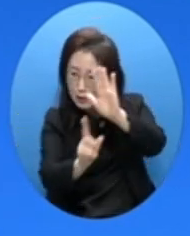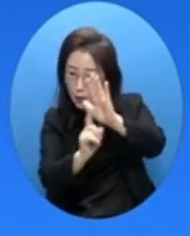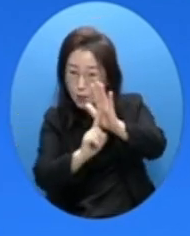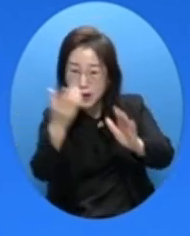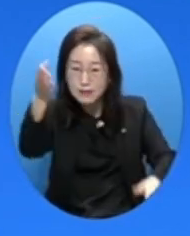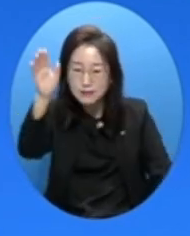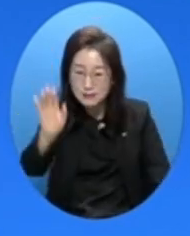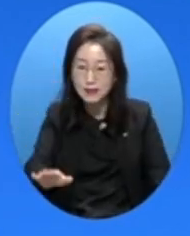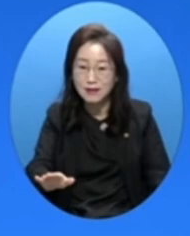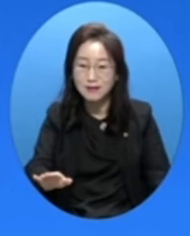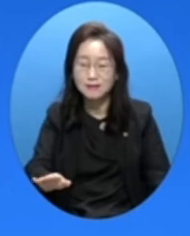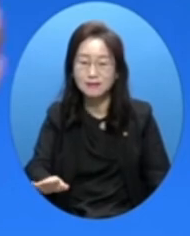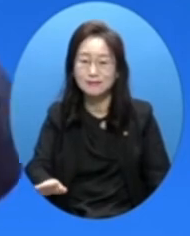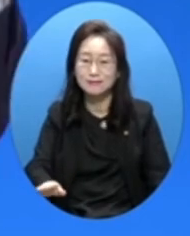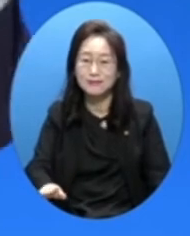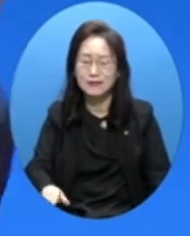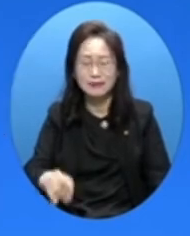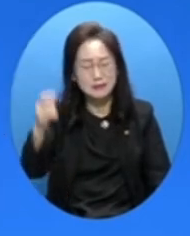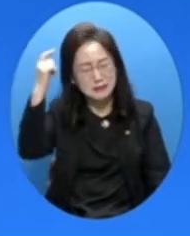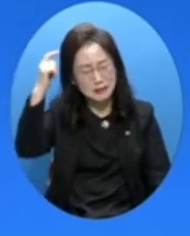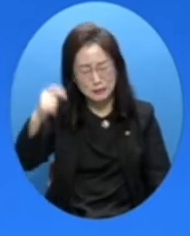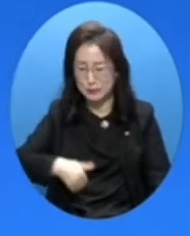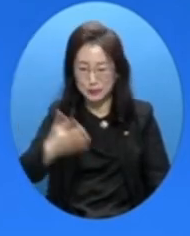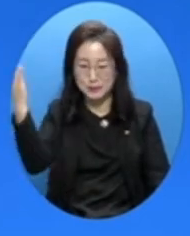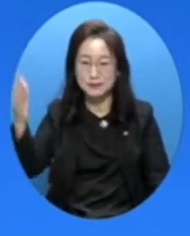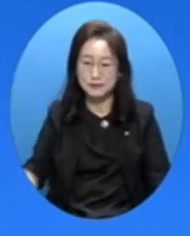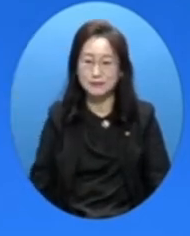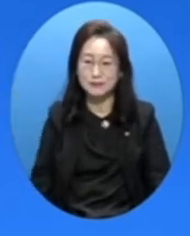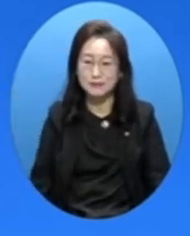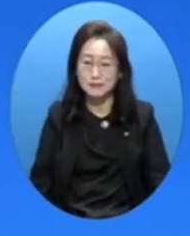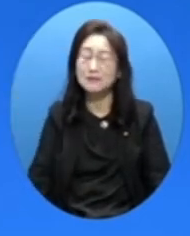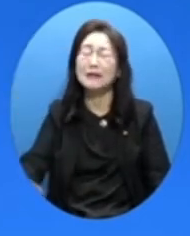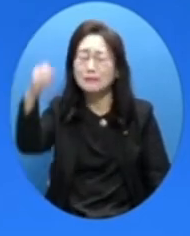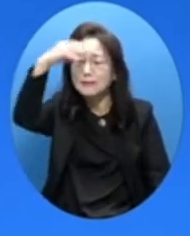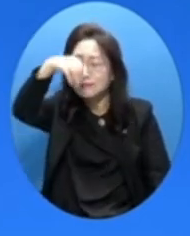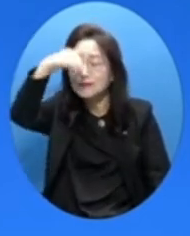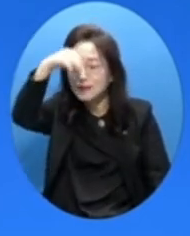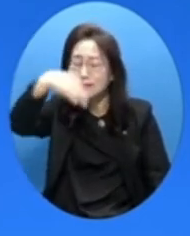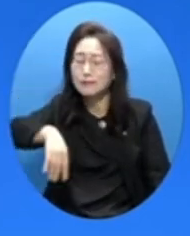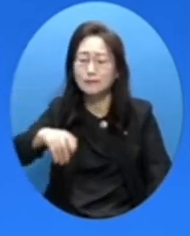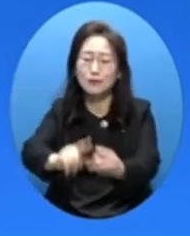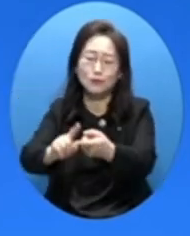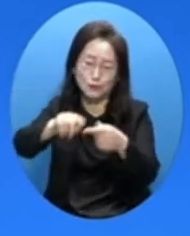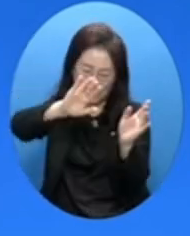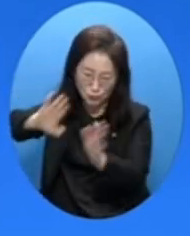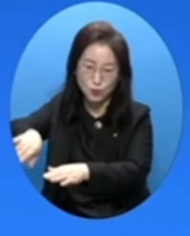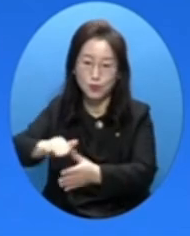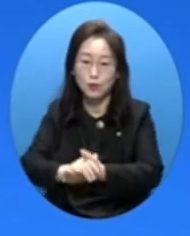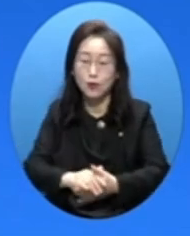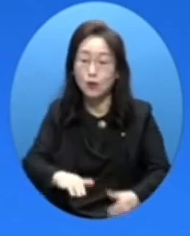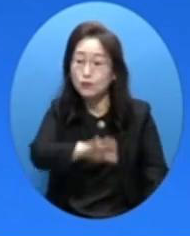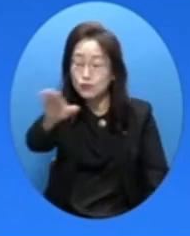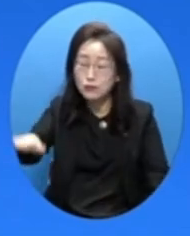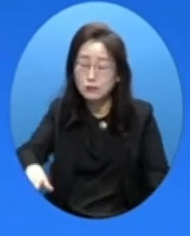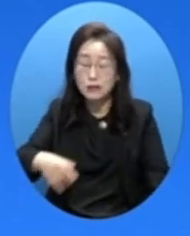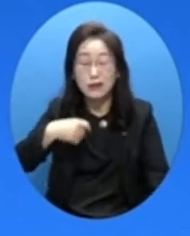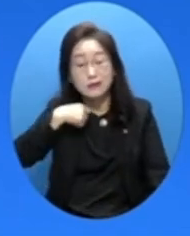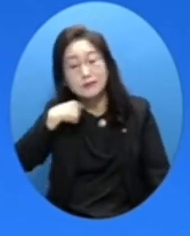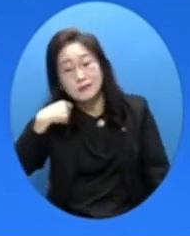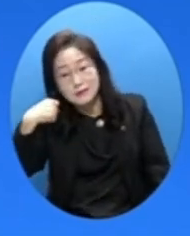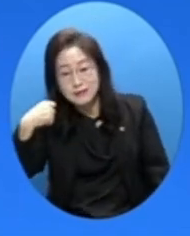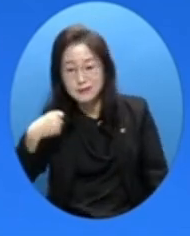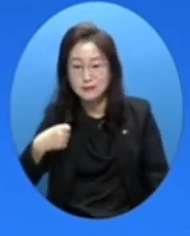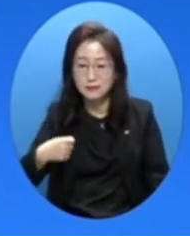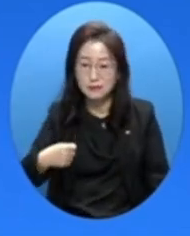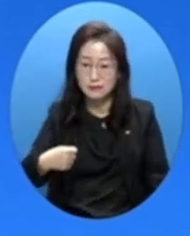감염자가 생겨난다고 하는데 신경 쓸 것이 없습니다. 있으면 있고 없으면 없고 가는 것입니다. 언제 우리가 발목 잡혀가지고 이제